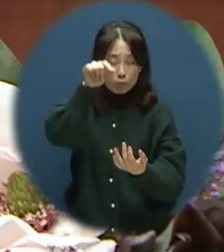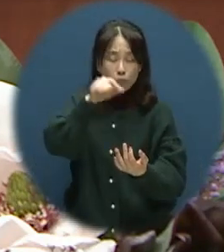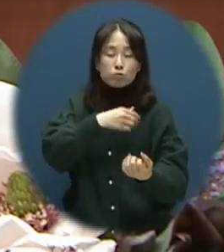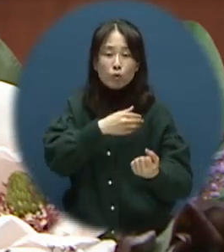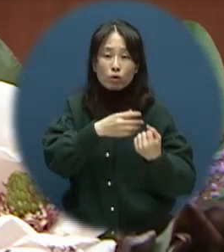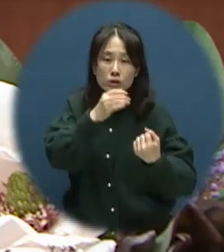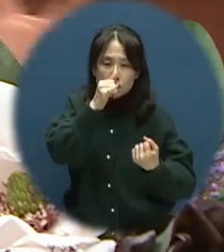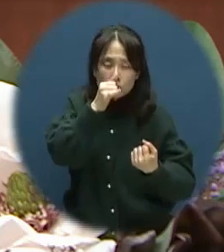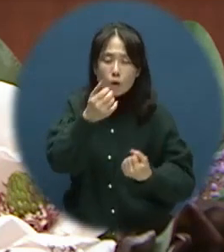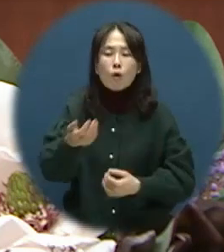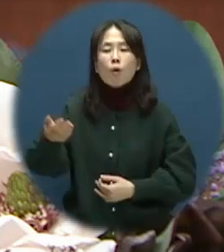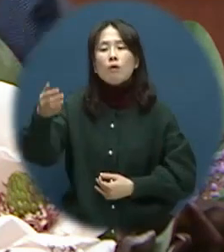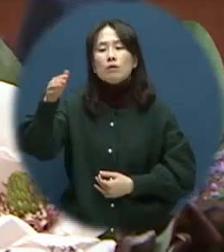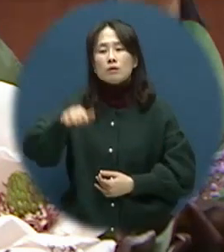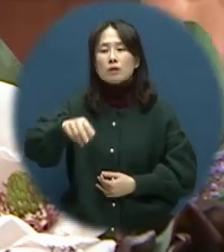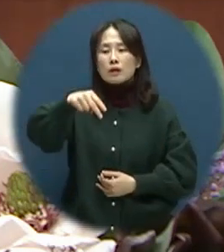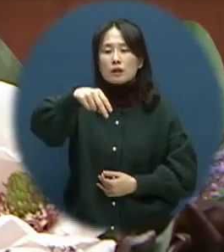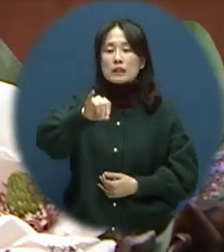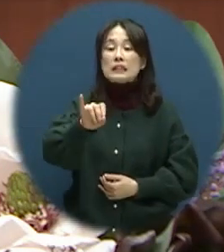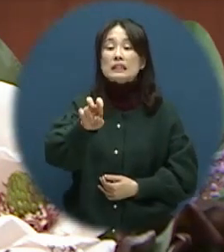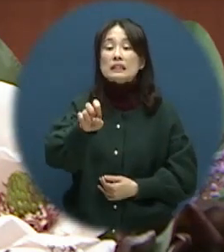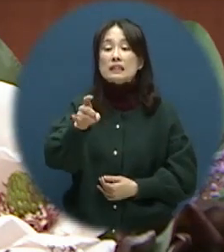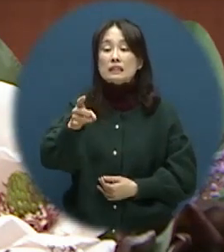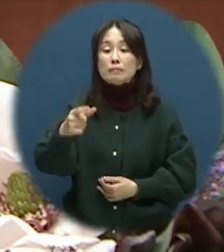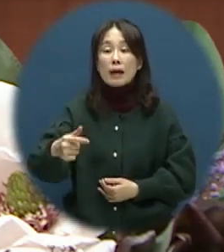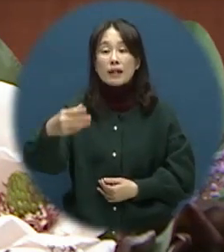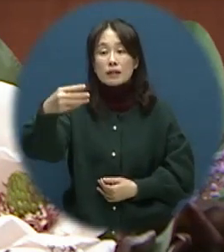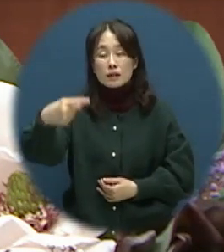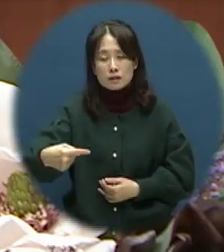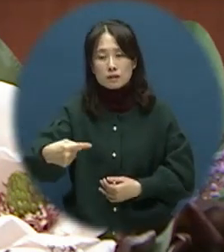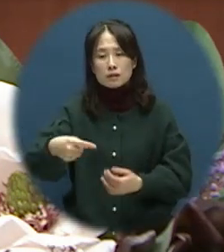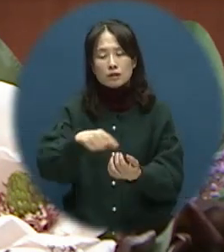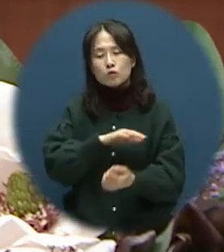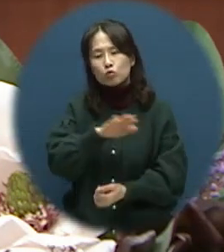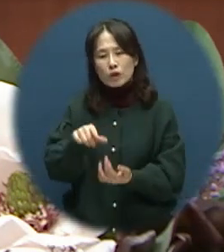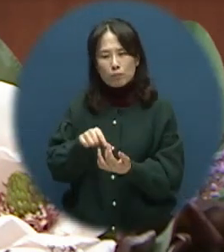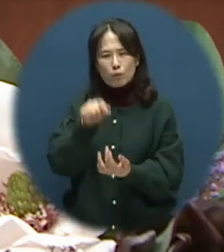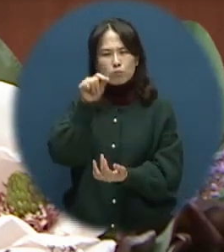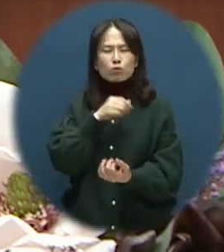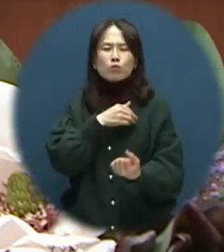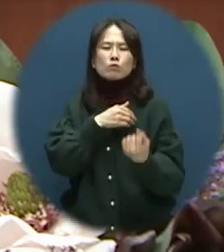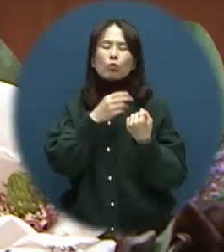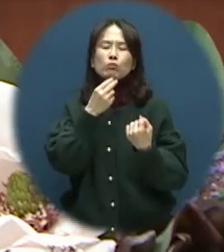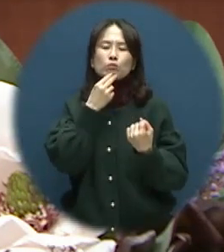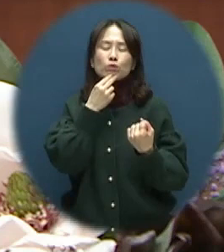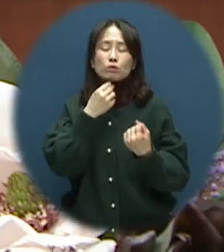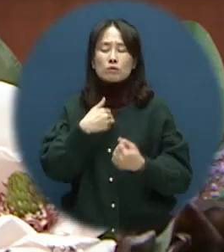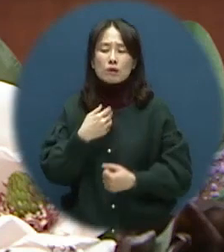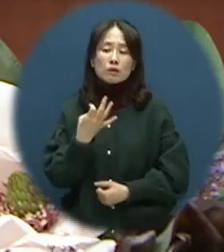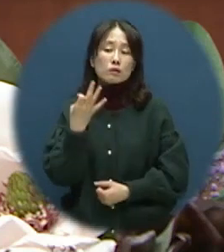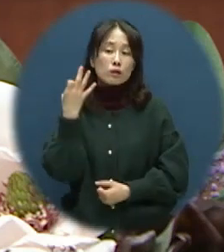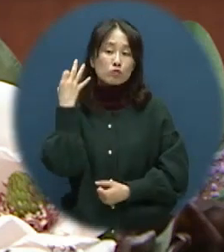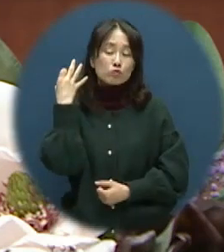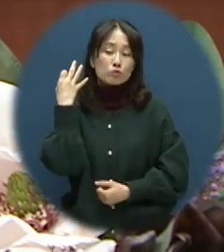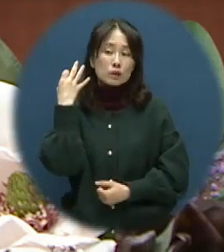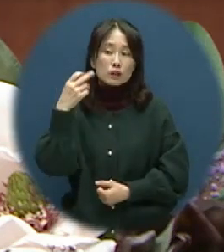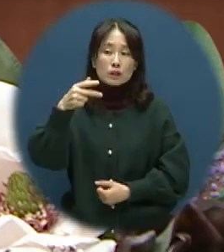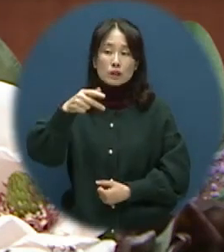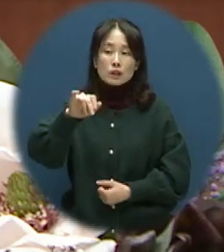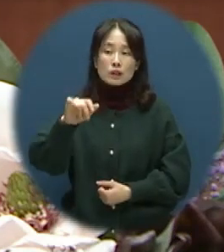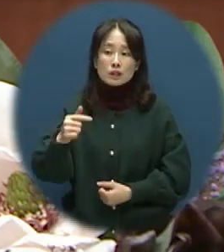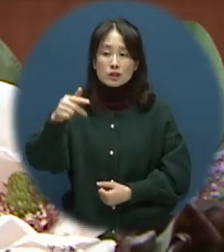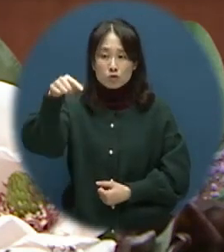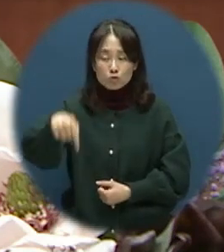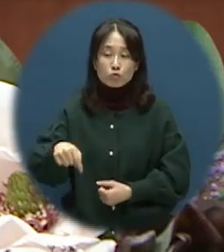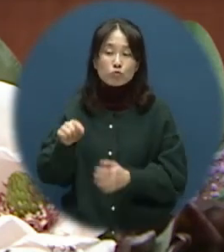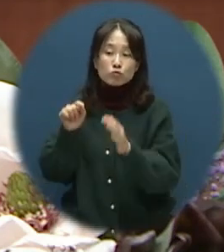시멘트만은 다 지어놓은 집에 살아가고 있는 안타까운 현실인 거죠. 네. 그래서 제가 지난주에 진주에 가서